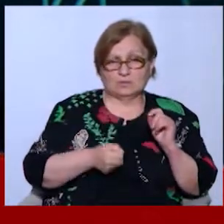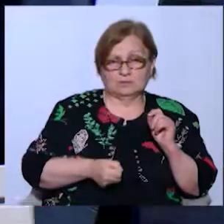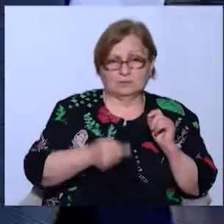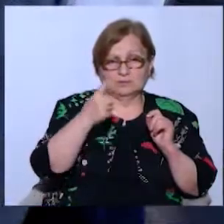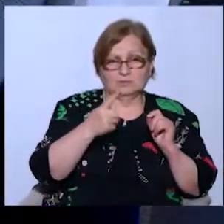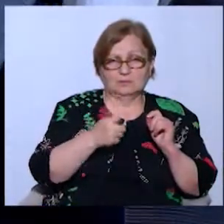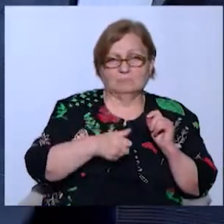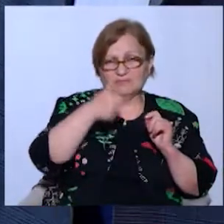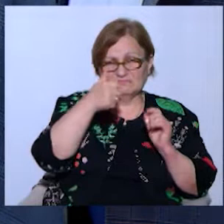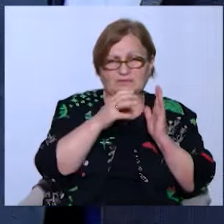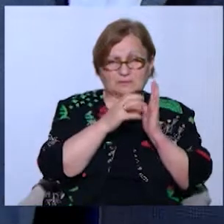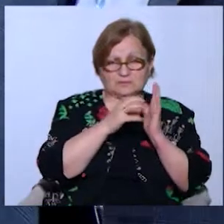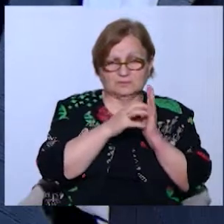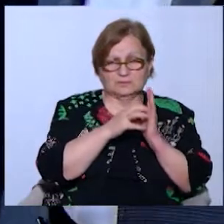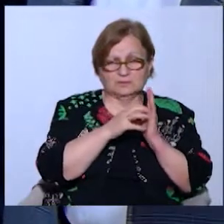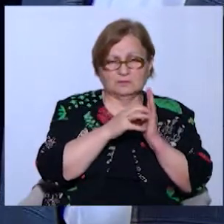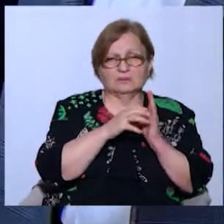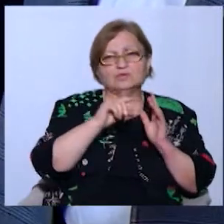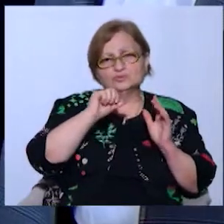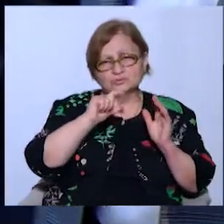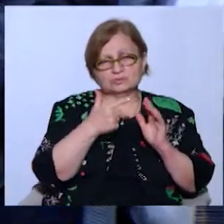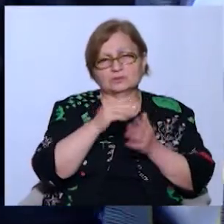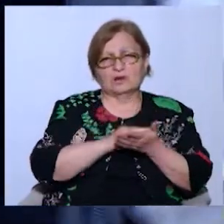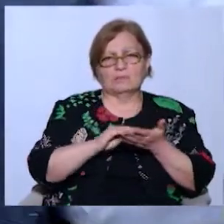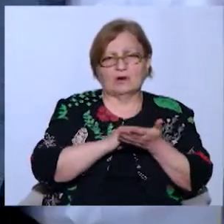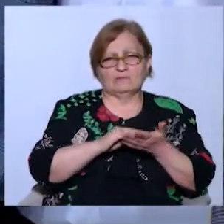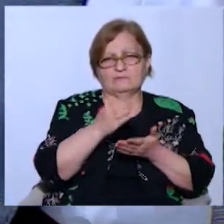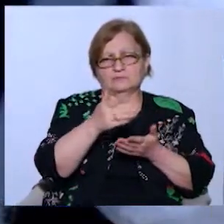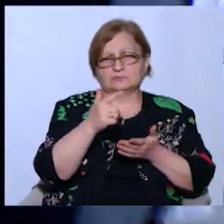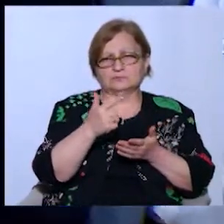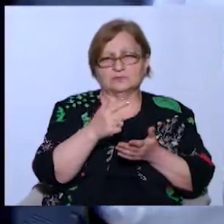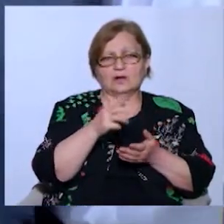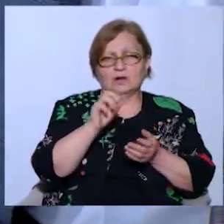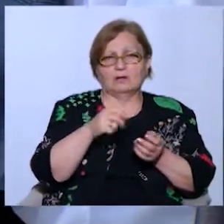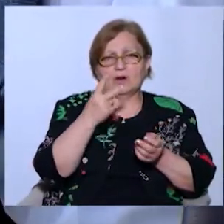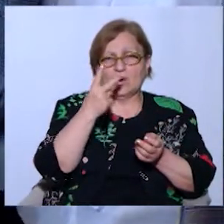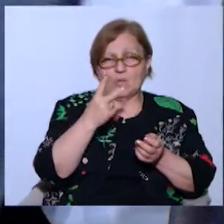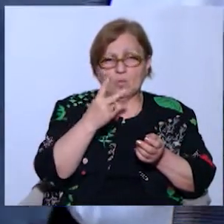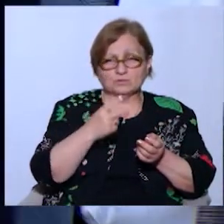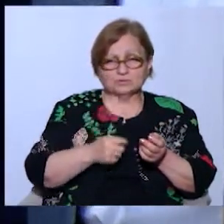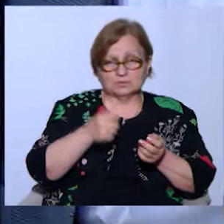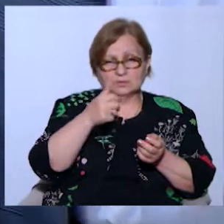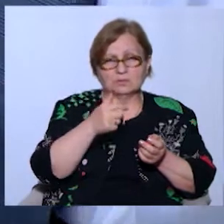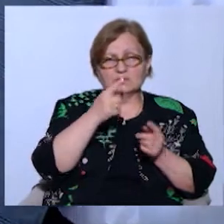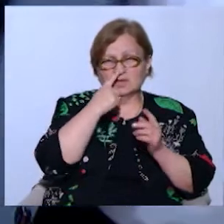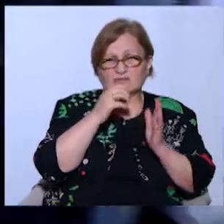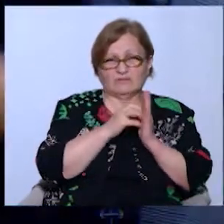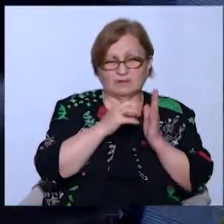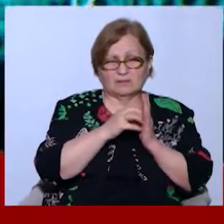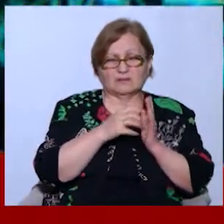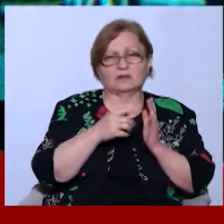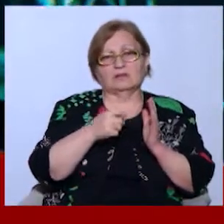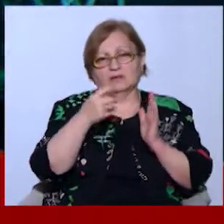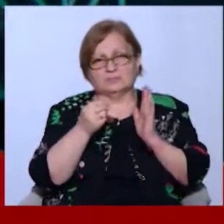ჯერ იყოს გერბი და მერე შეიძლება ისევ გერბი მოვიდეს და საფასური. შესაბამისად, ორი აგდებისა ჩვენ შეიძლება გქონდეს გერბი, ან გერბი